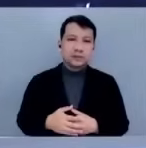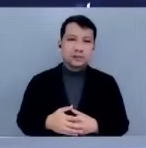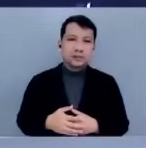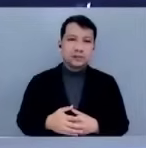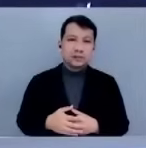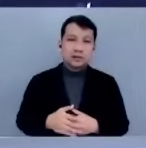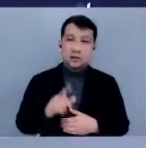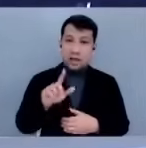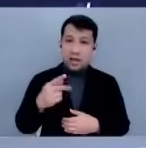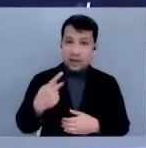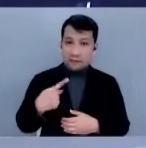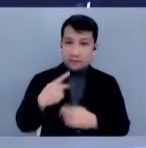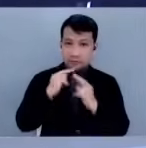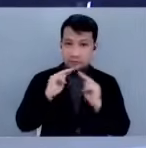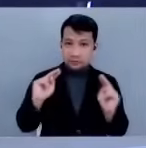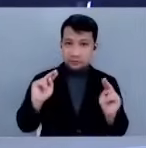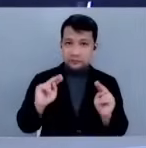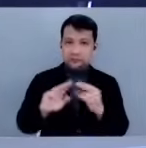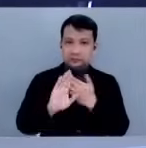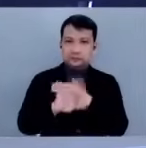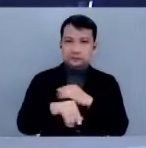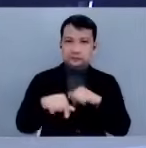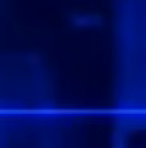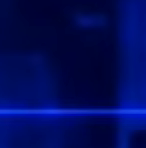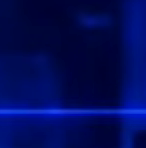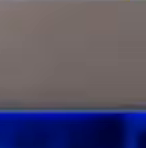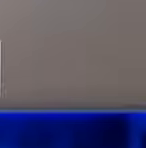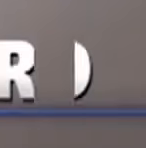ang ating tsikahan, kaya dyan lang kayo mga kapatid.